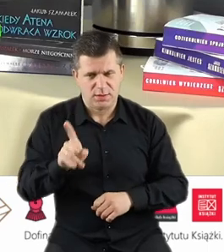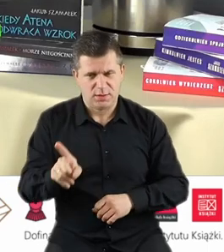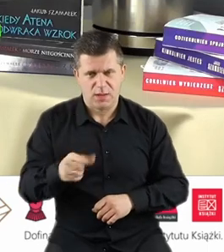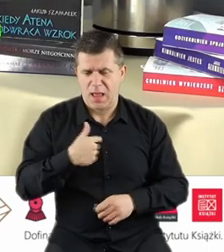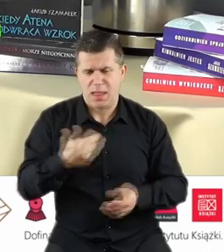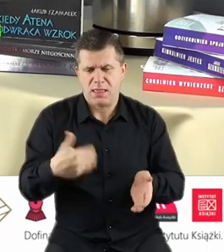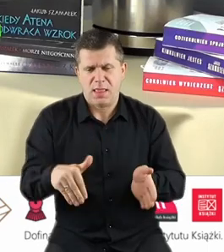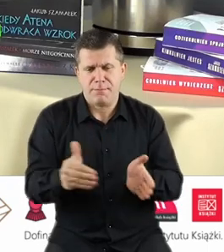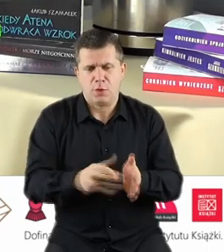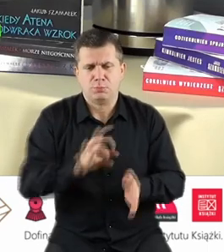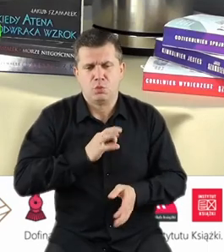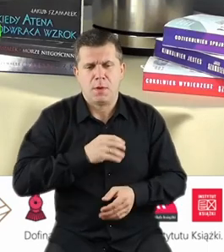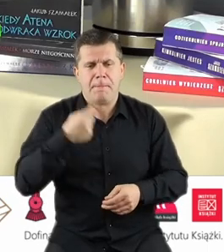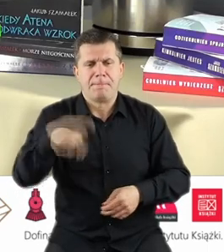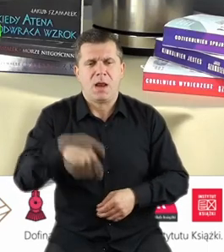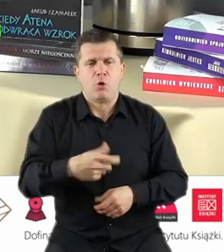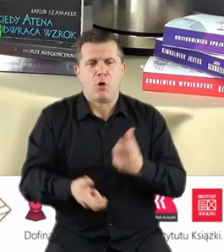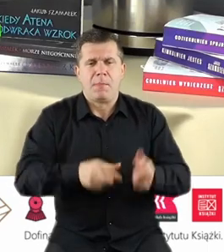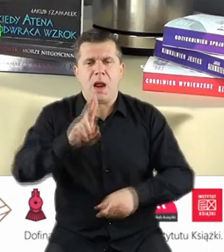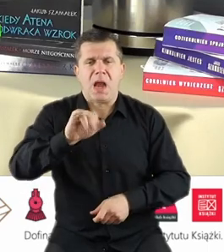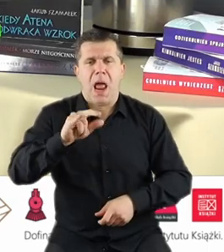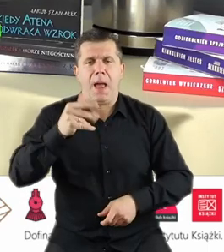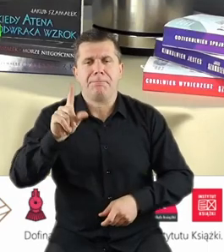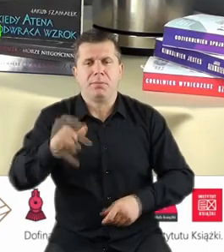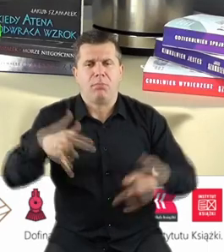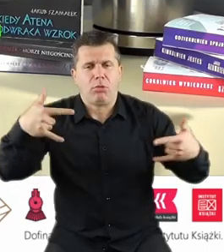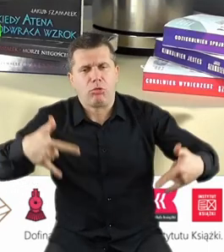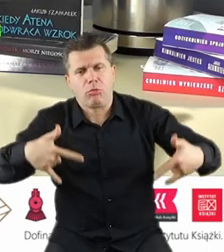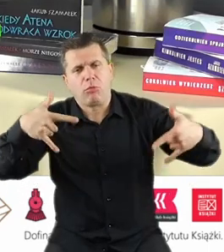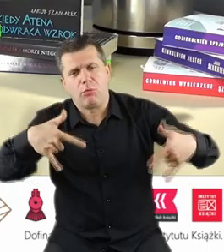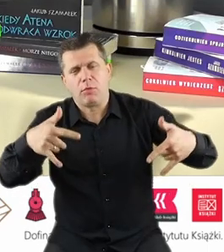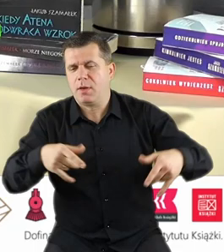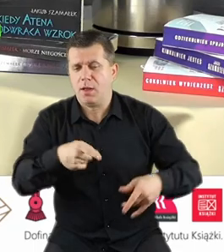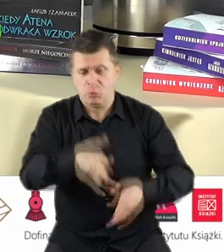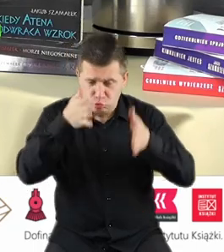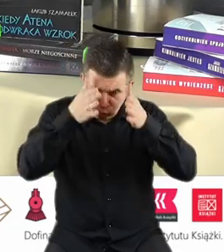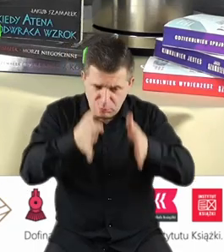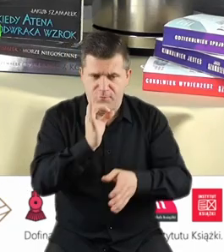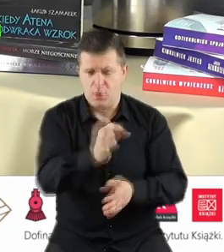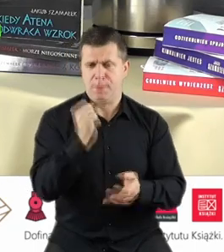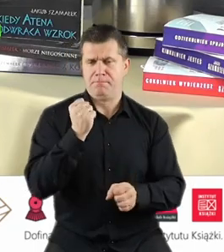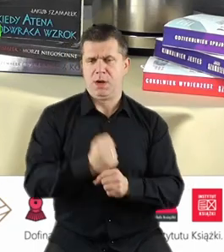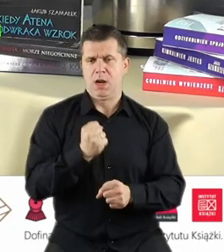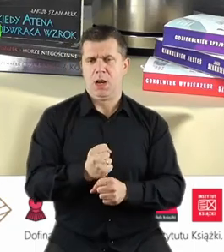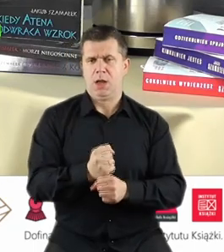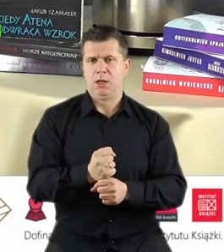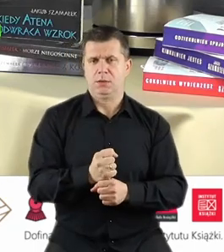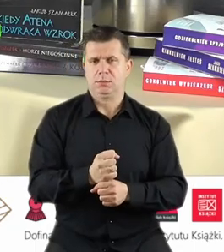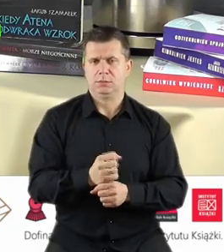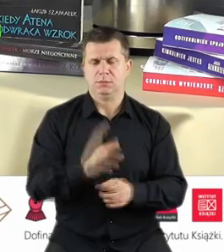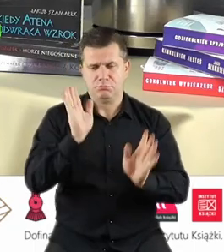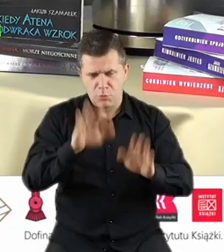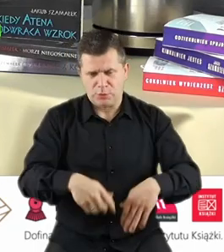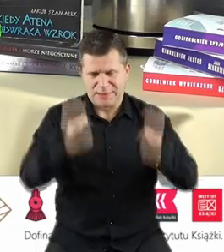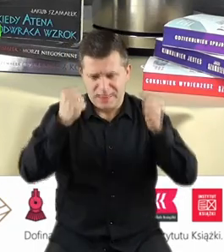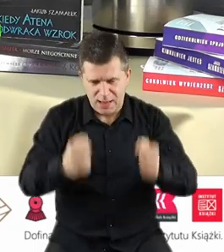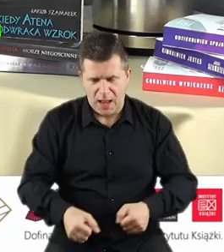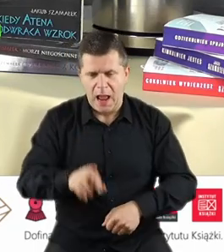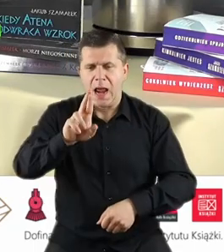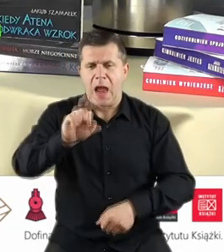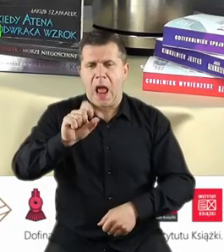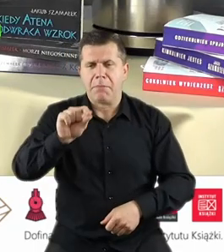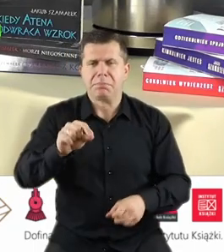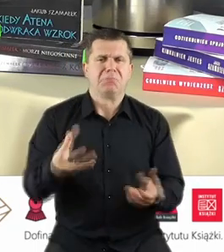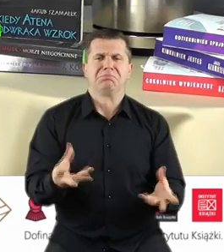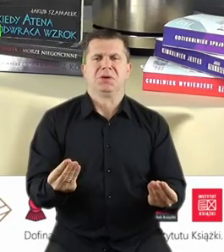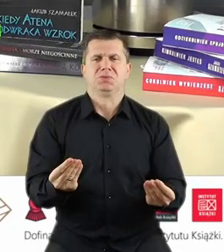prezydent rapował w konkursie. Niech on się skupi na swojej pracy. Albo niech jedzie na narty, ale po co to rapowanie? Naprawdę,